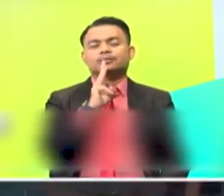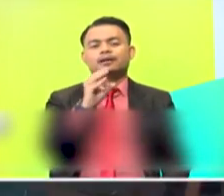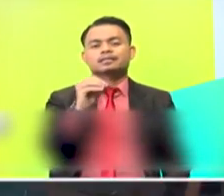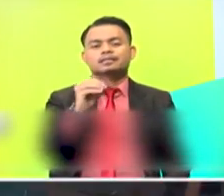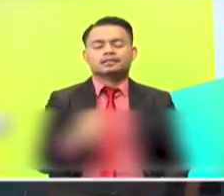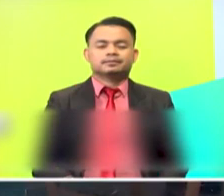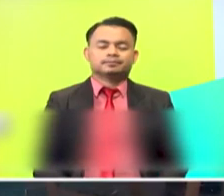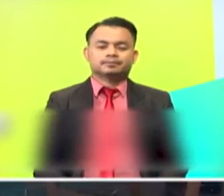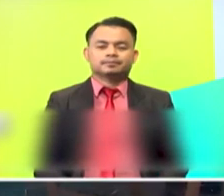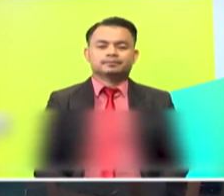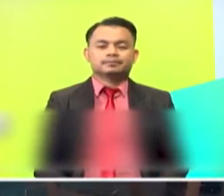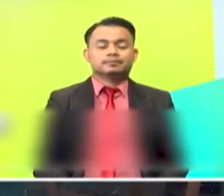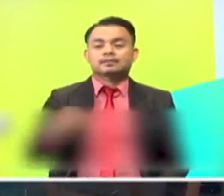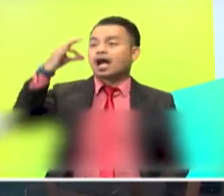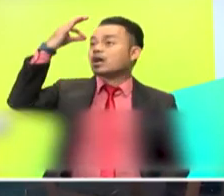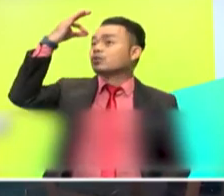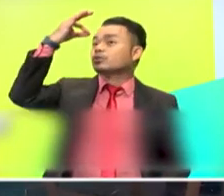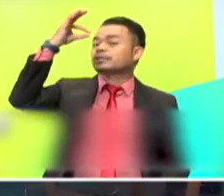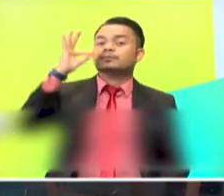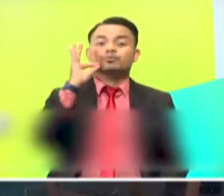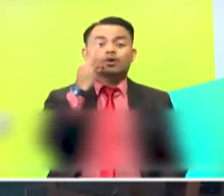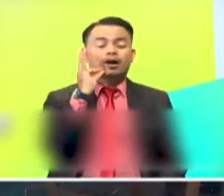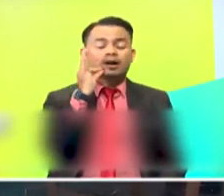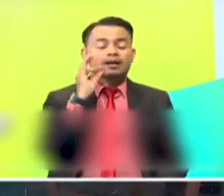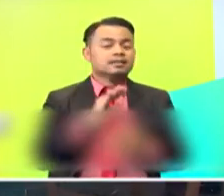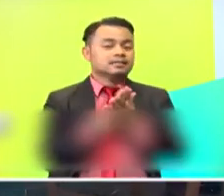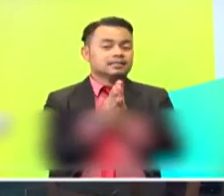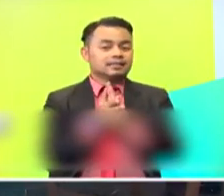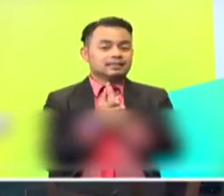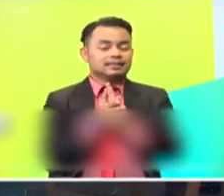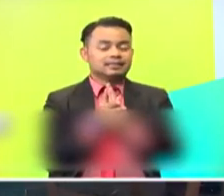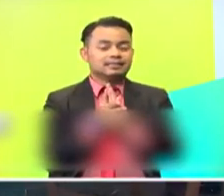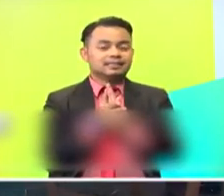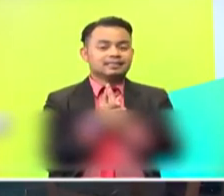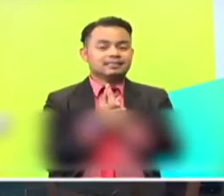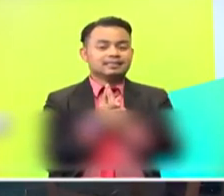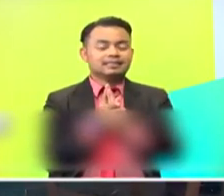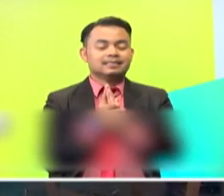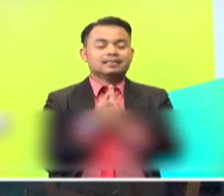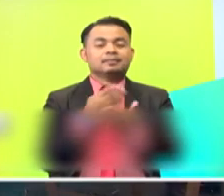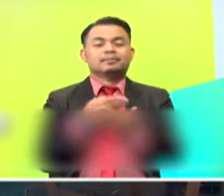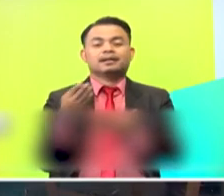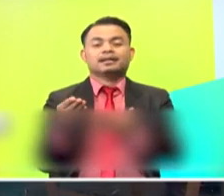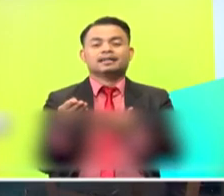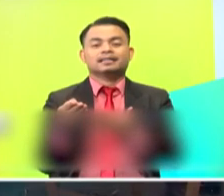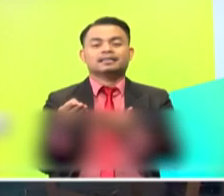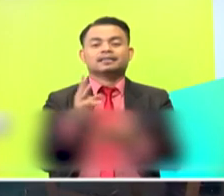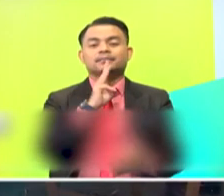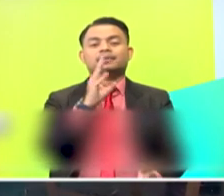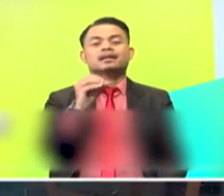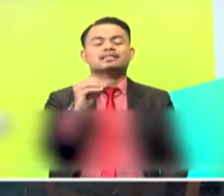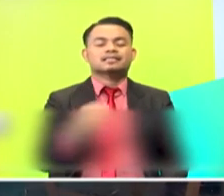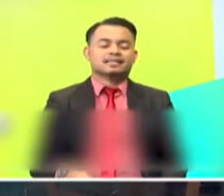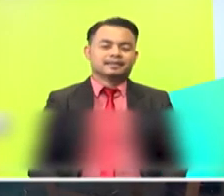cetir buah kumpulan buah-buahan jadi dipakai kering hamba selama jago Sayu pundah